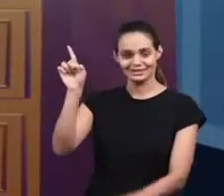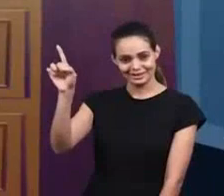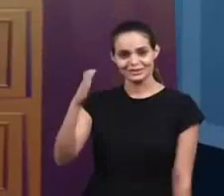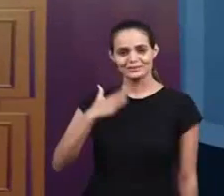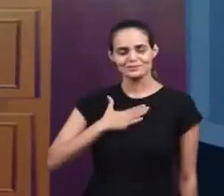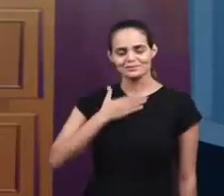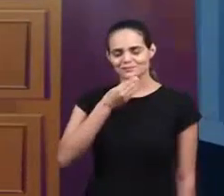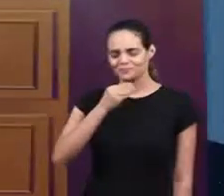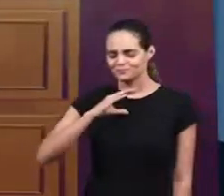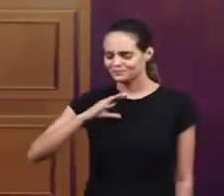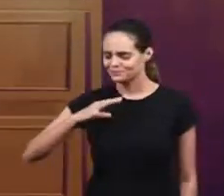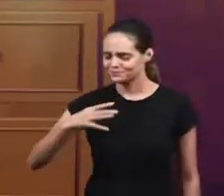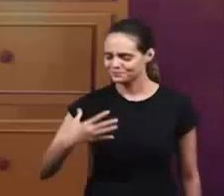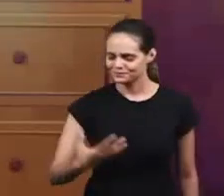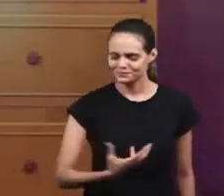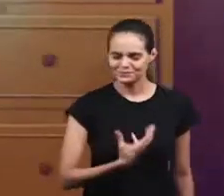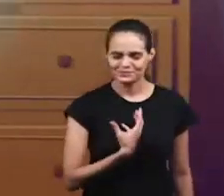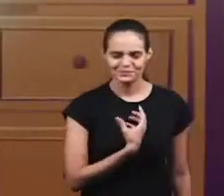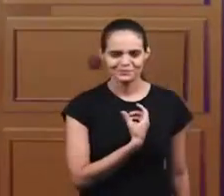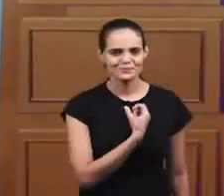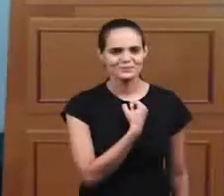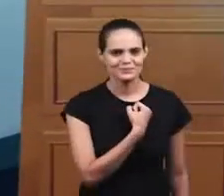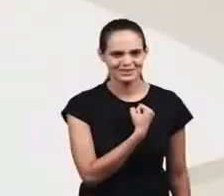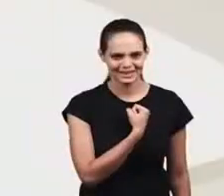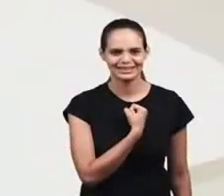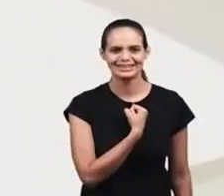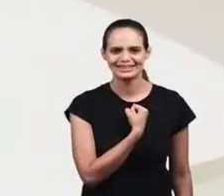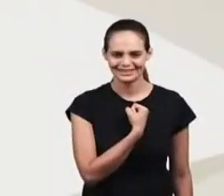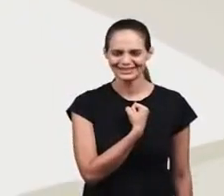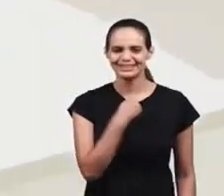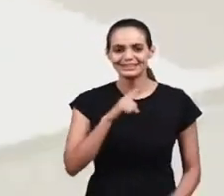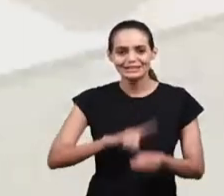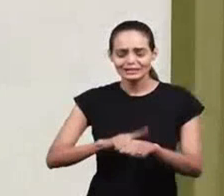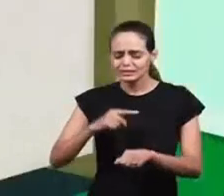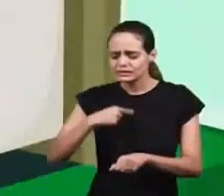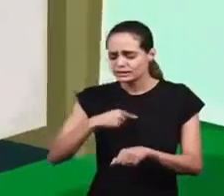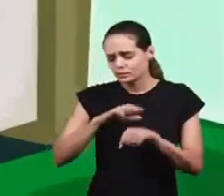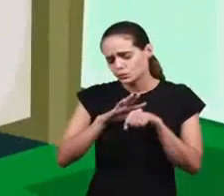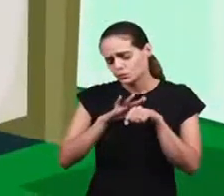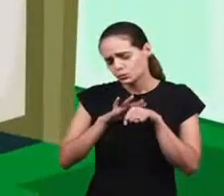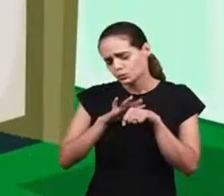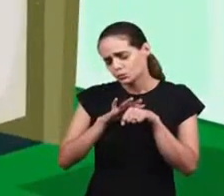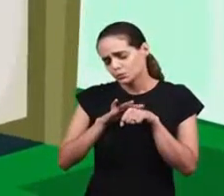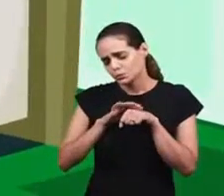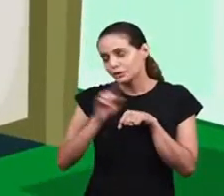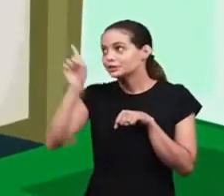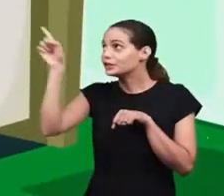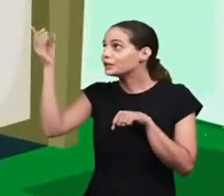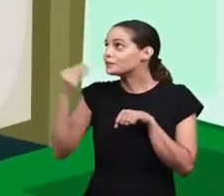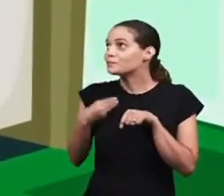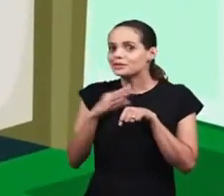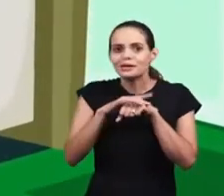Jesus ist mein Freund und er ist mein Erlöser.